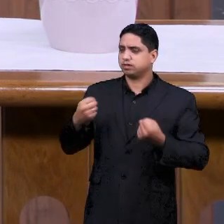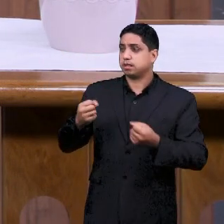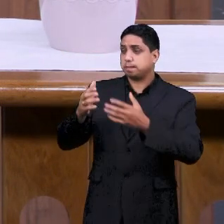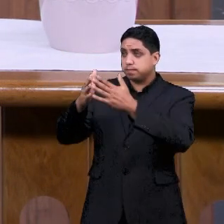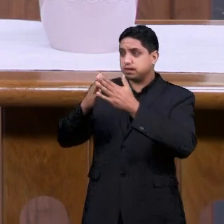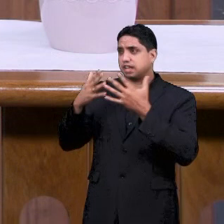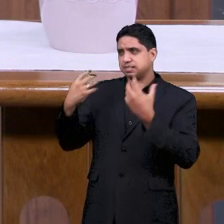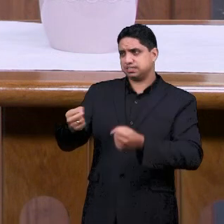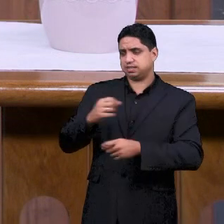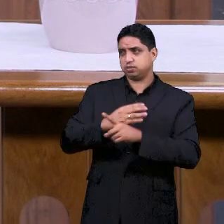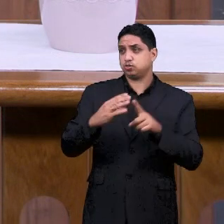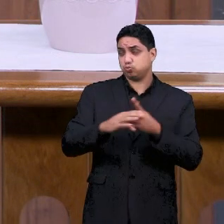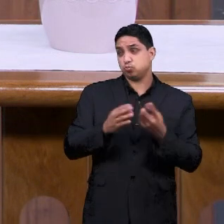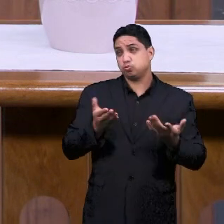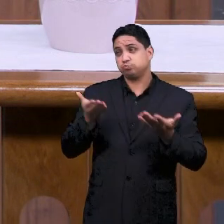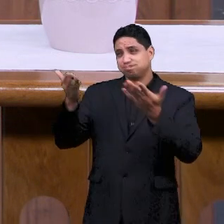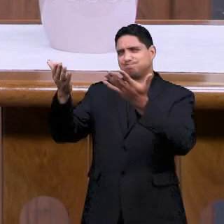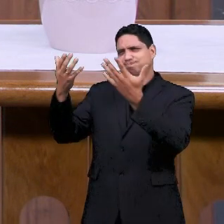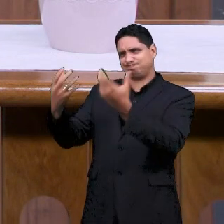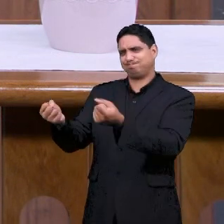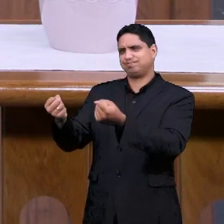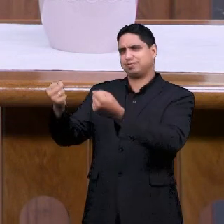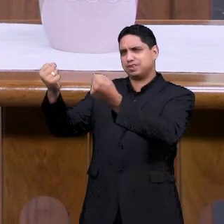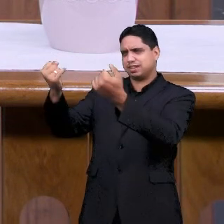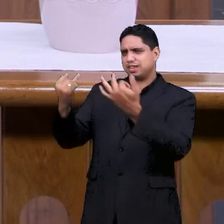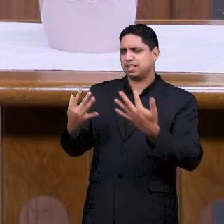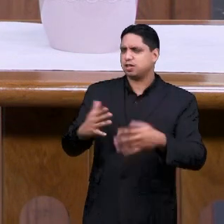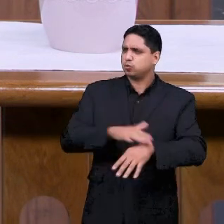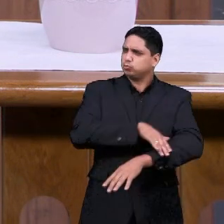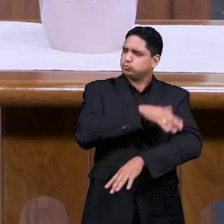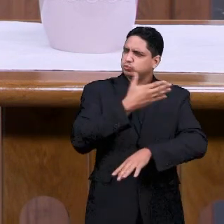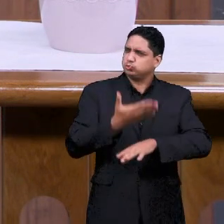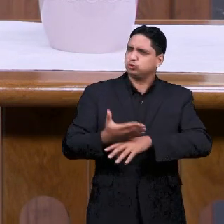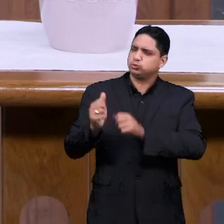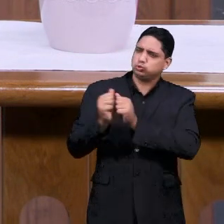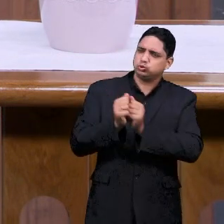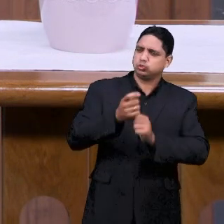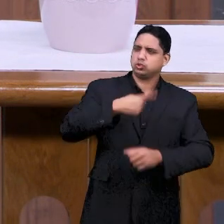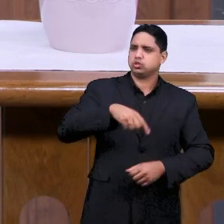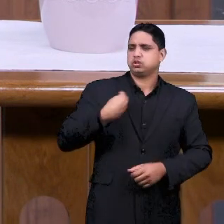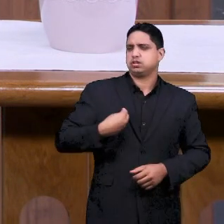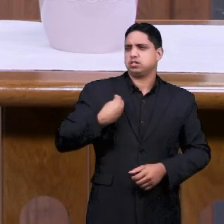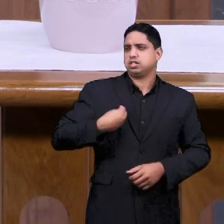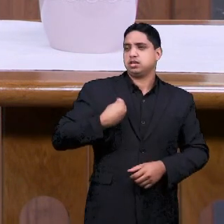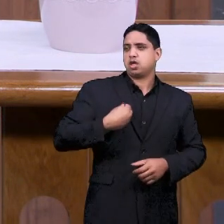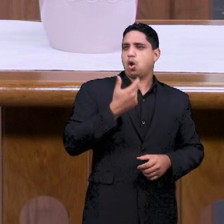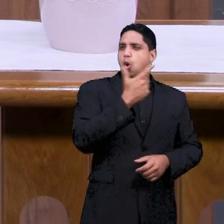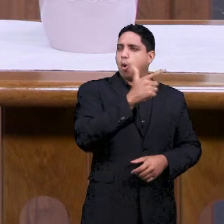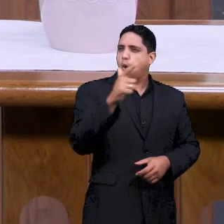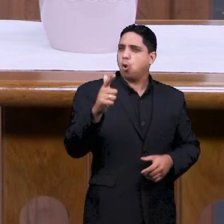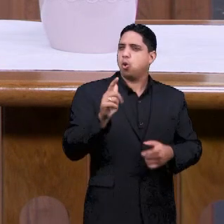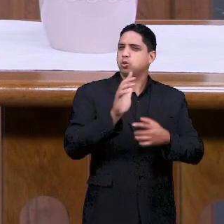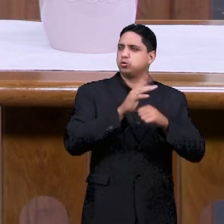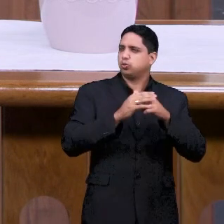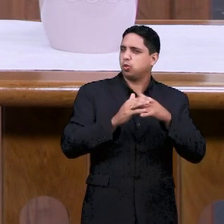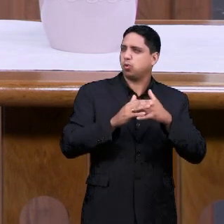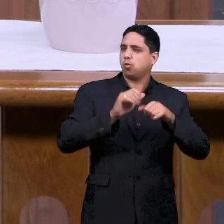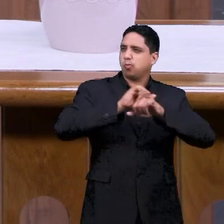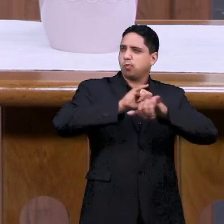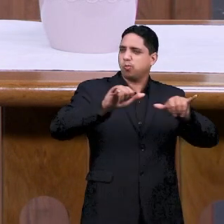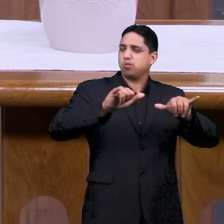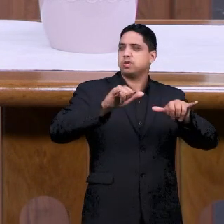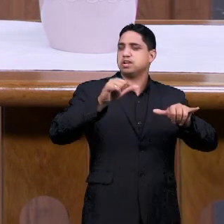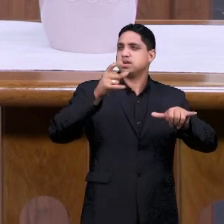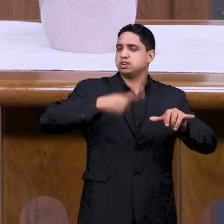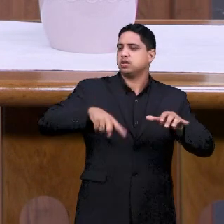reçois sur ton autel notre culte, bénis-nous, continue avec nous pendant toute cette journée dans les autres programmations et activités de ton œuvre et que nous